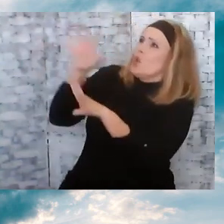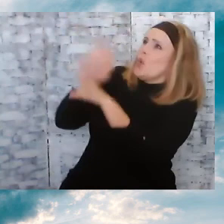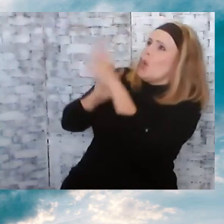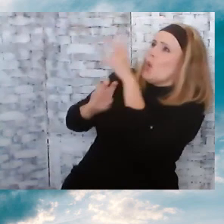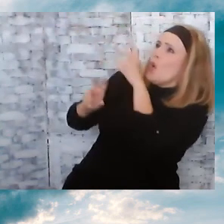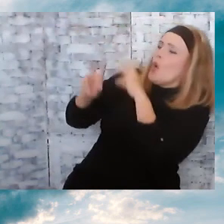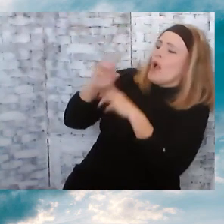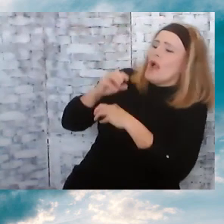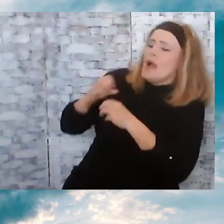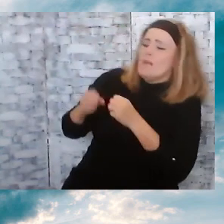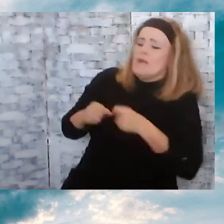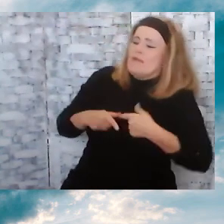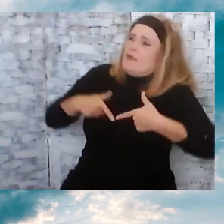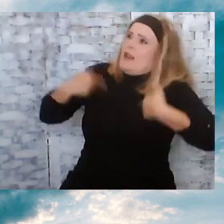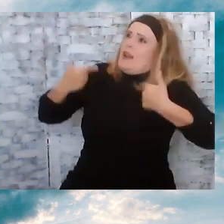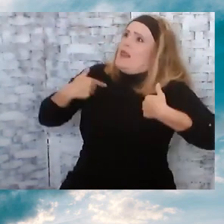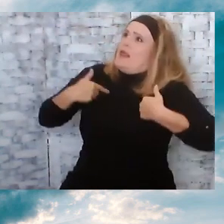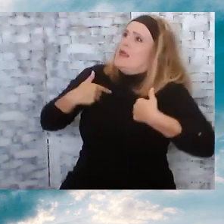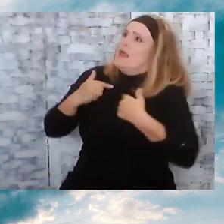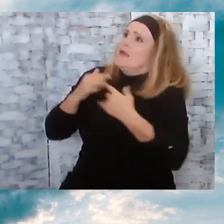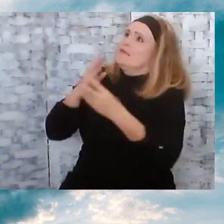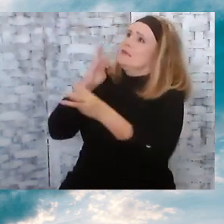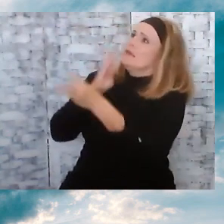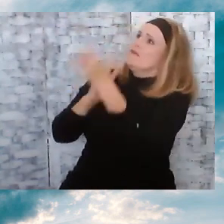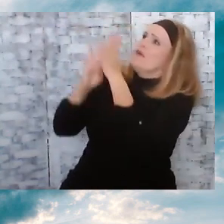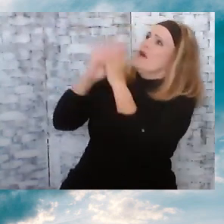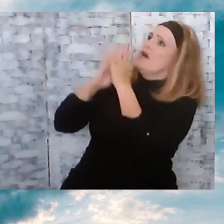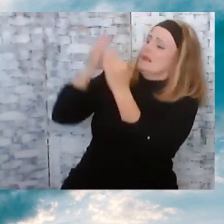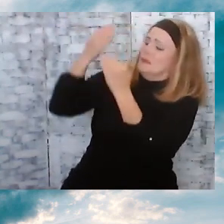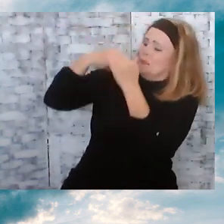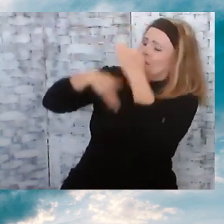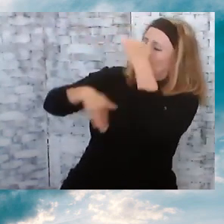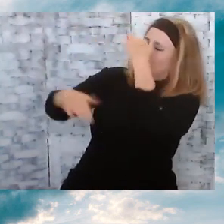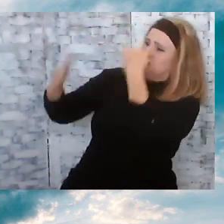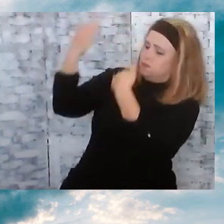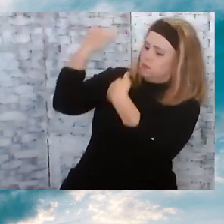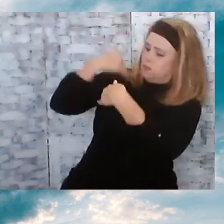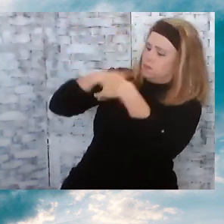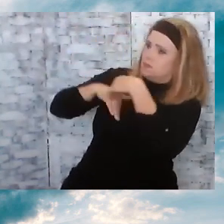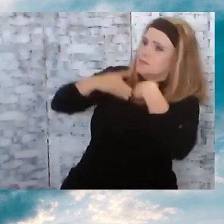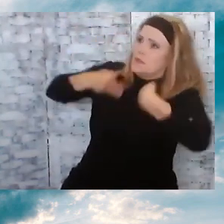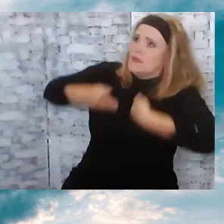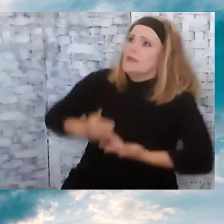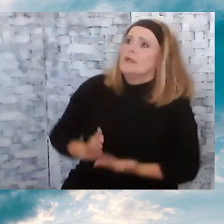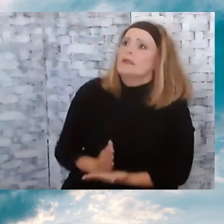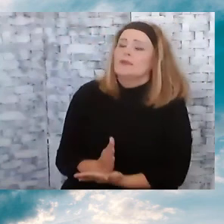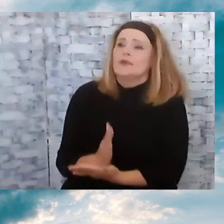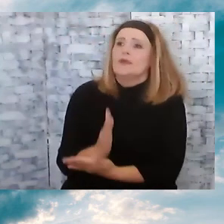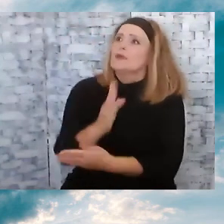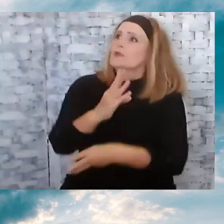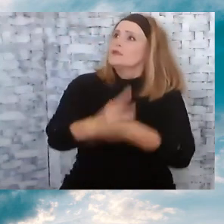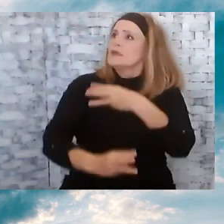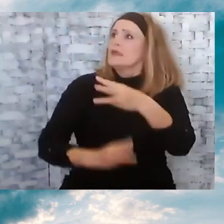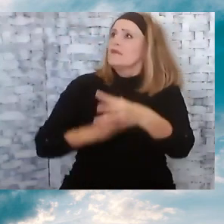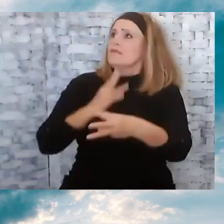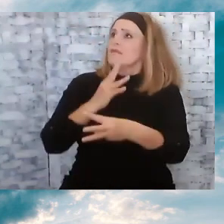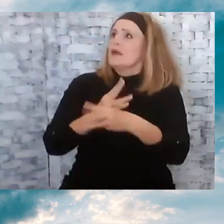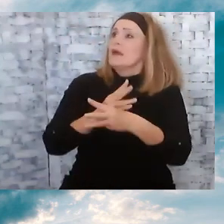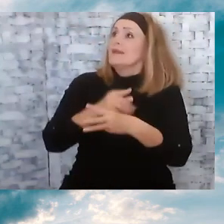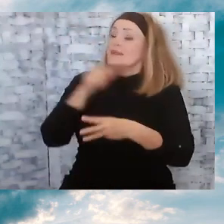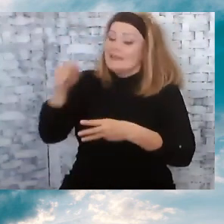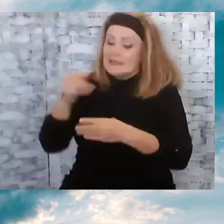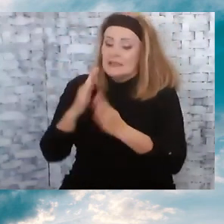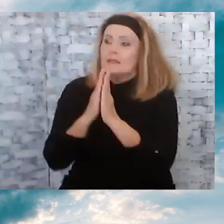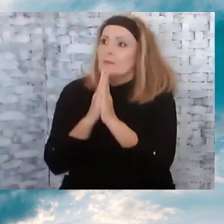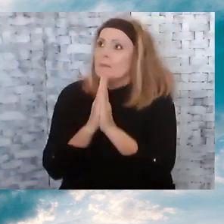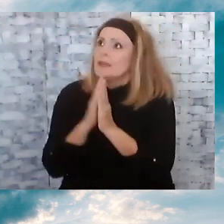strome van lewende water, dat dit in ons sal invloei, sodat ook deur ons na die wêreld toe kan vloei.